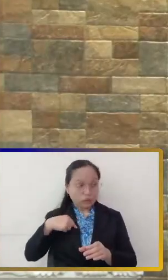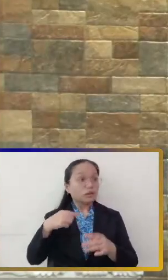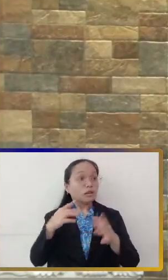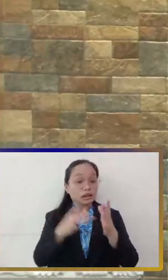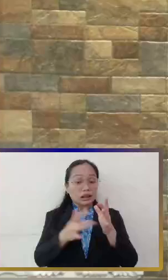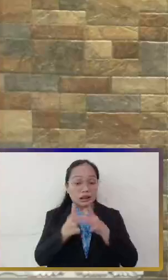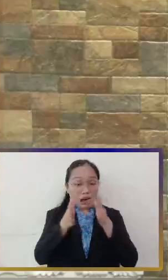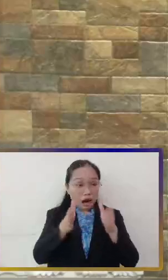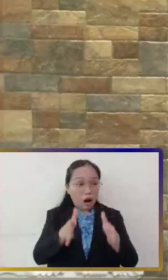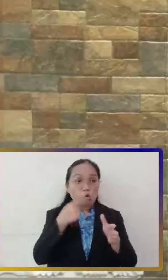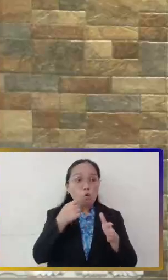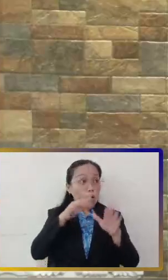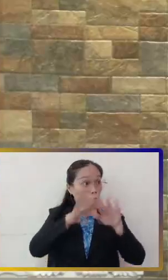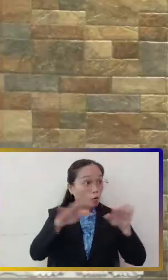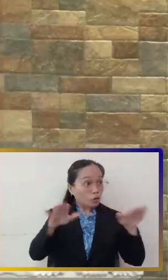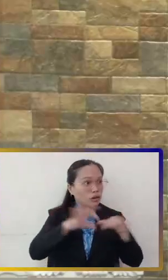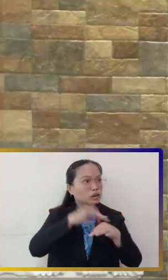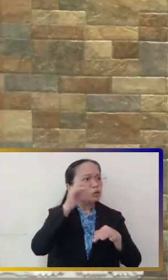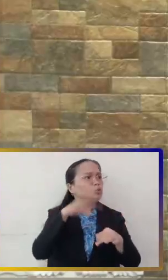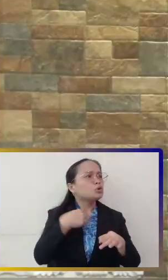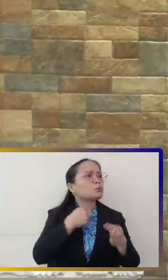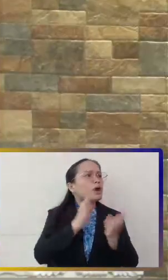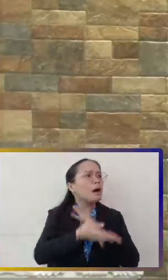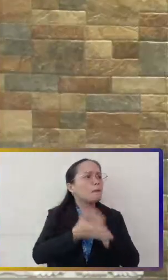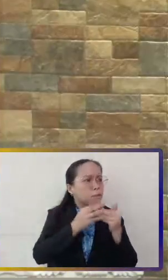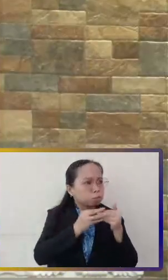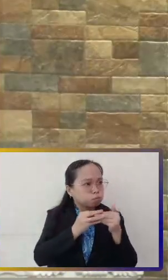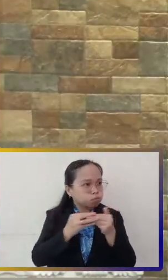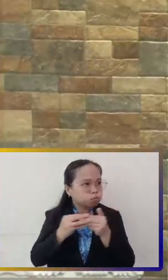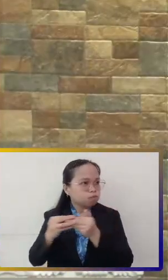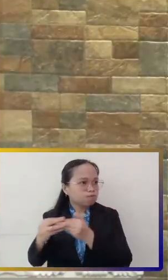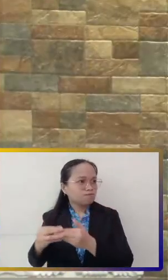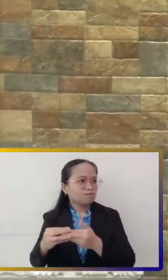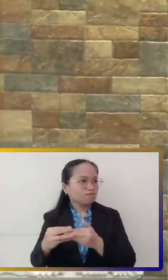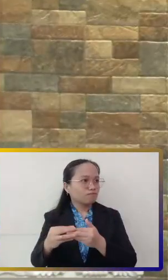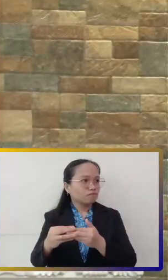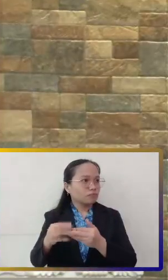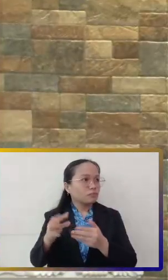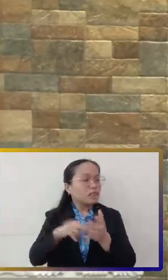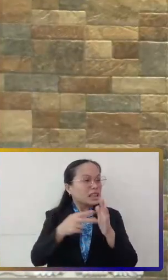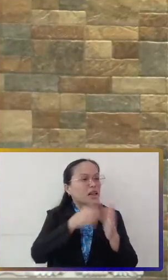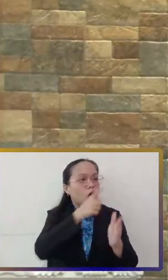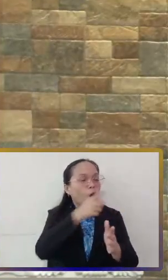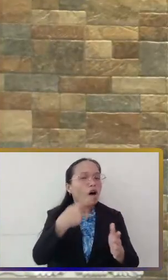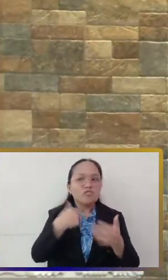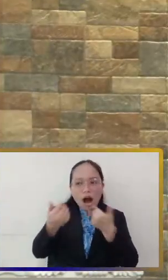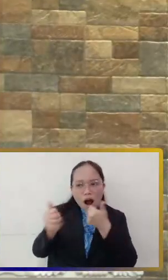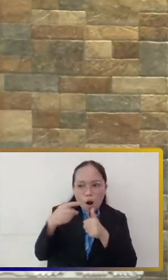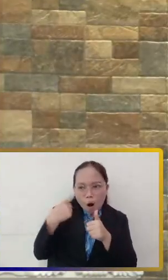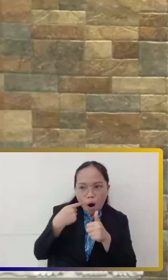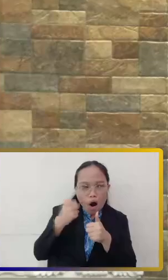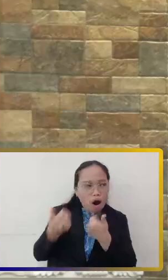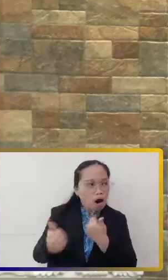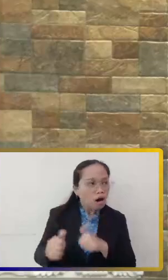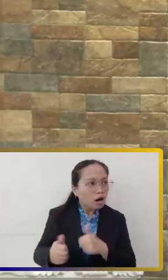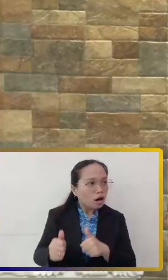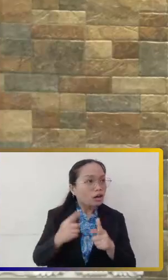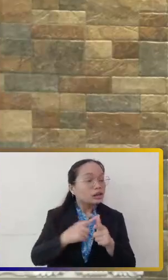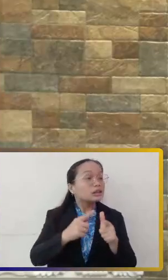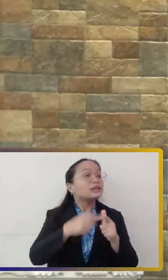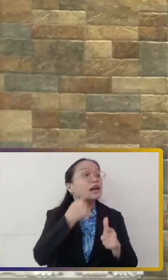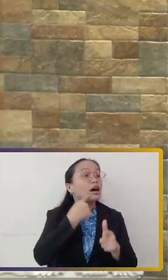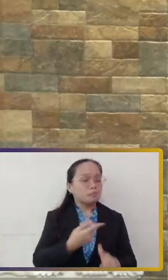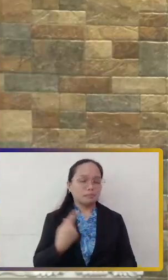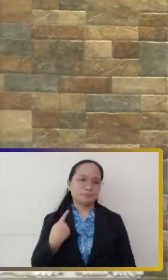ay nagagabayan at naiingatan. You see, not only that, kundi ang mga pinagawa pa sila, there were two